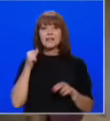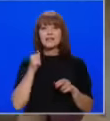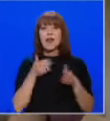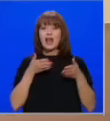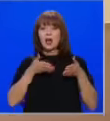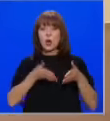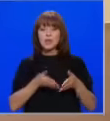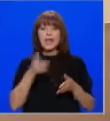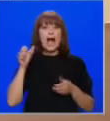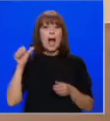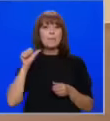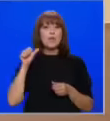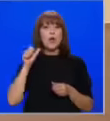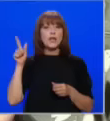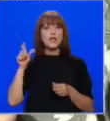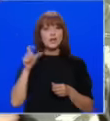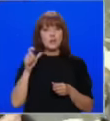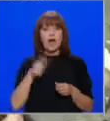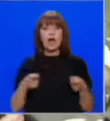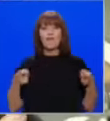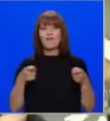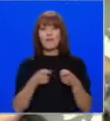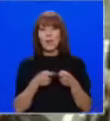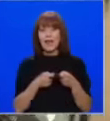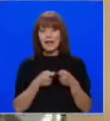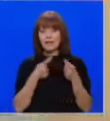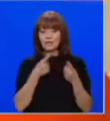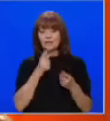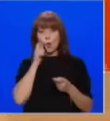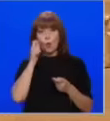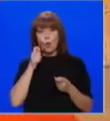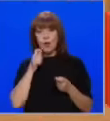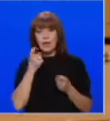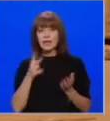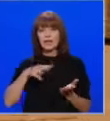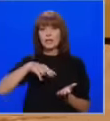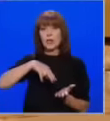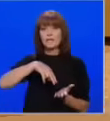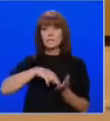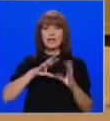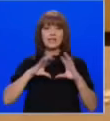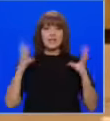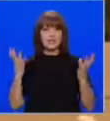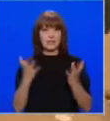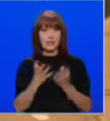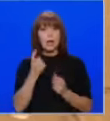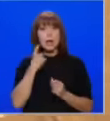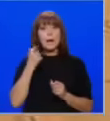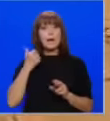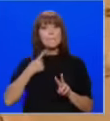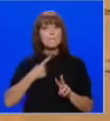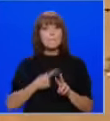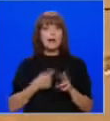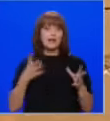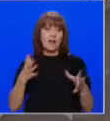Аполония за войната в Украйна и опасностите, пред които е изправен светът днес. БАН разгада формулата